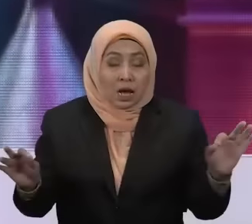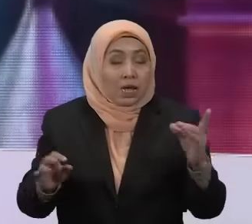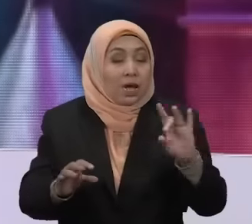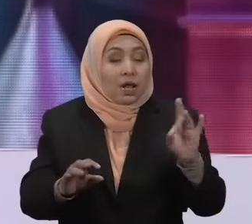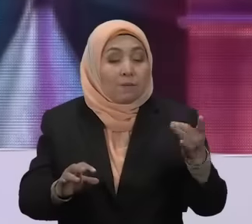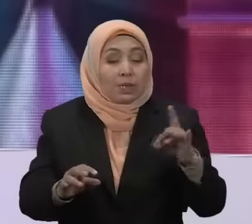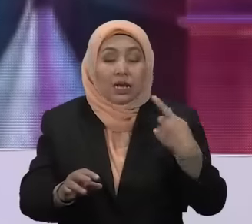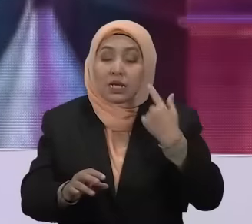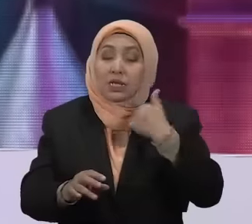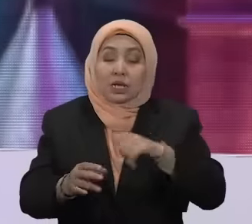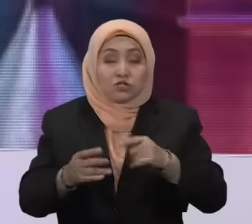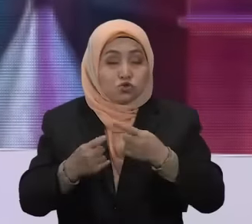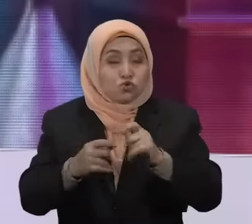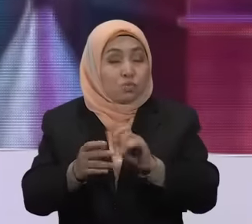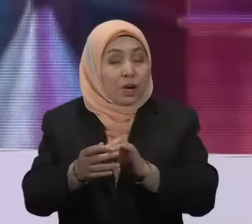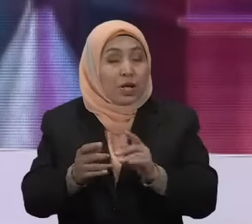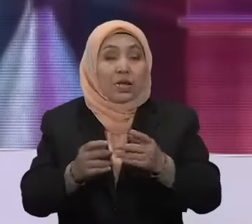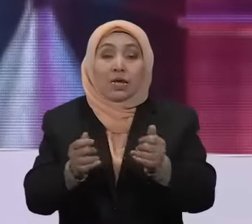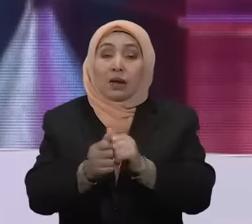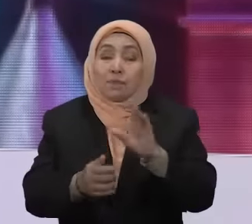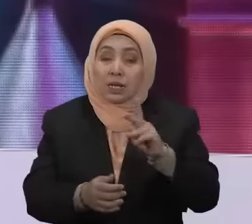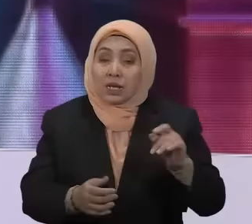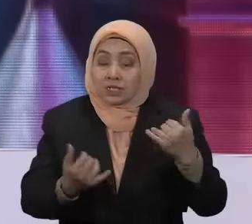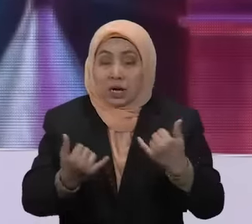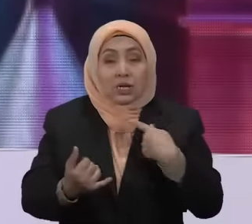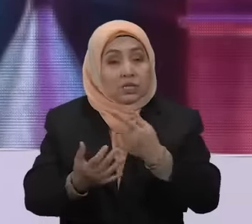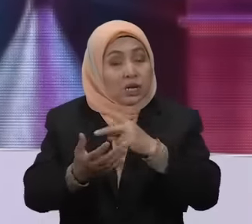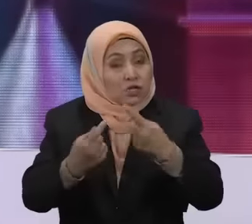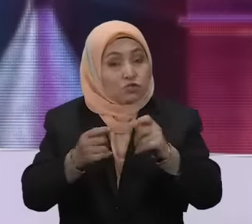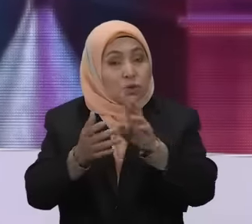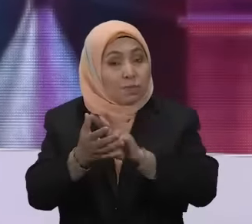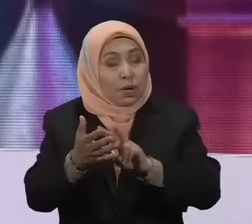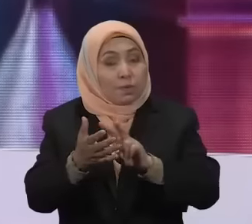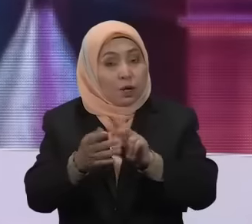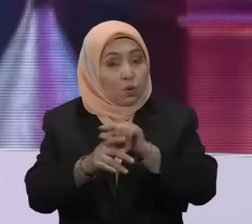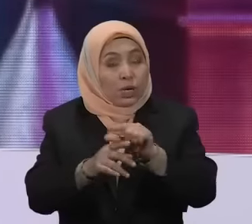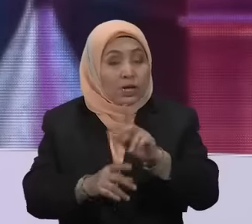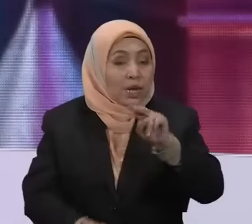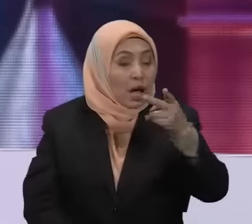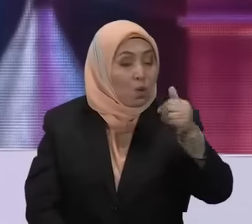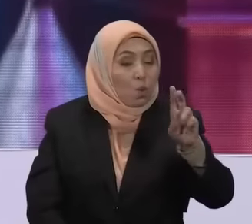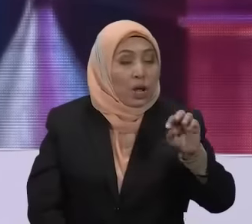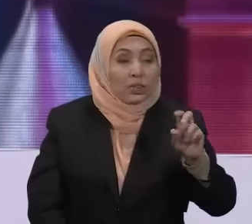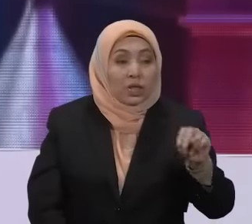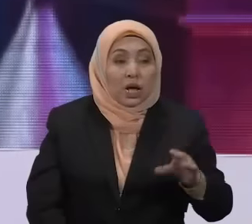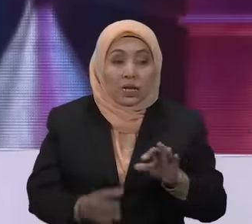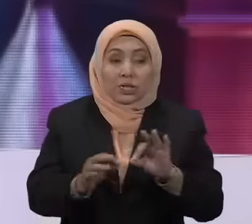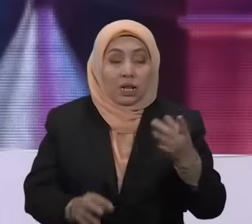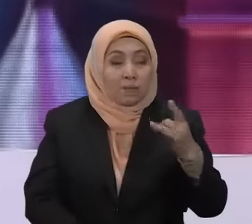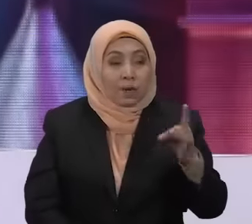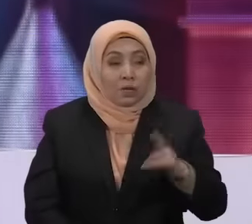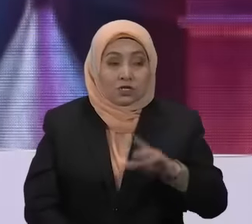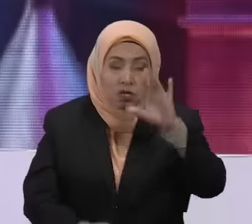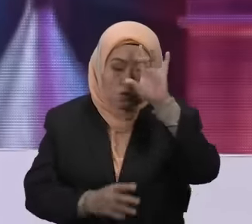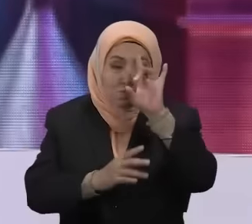membaca. Tadi kita dah cuba dengan bayyati. Sekarang ni kita nak cuba membaca menggunakan tarannum nahwan, insya-Allah, ayat yang